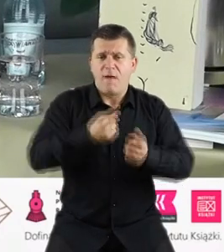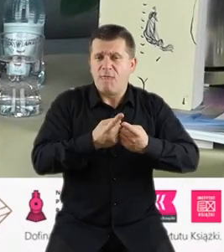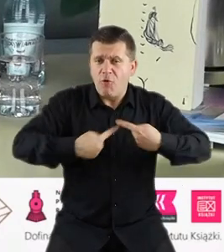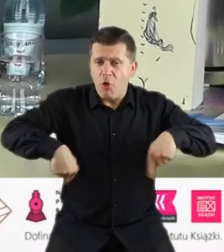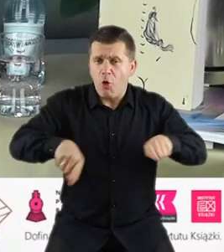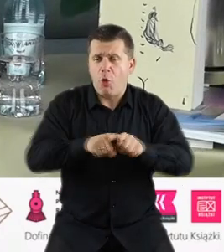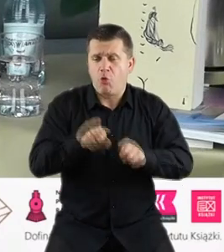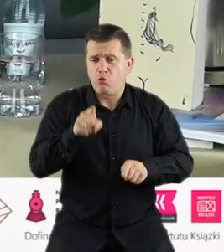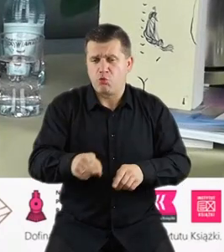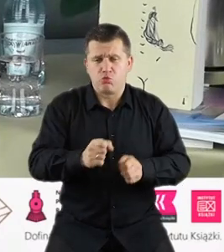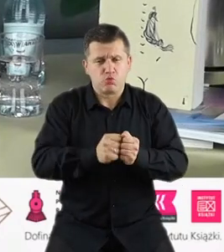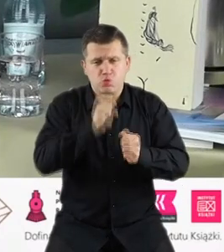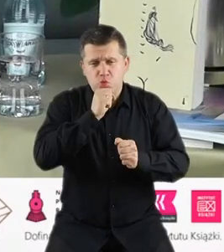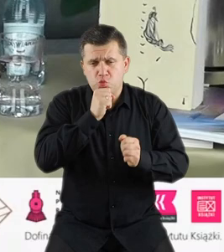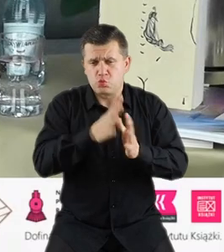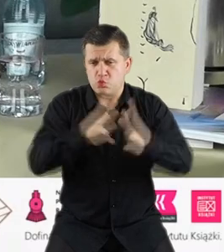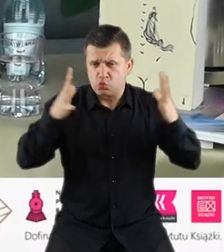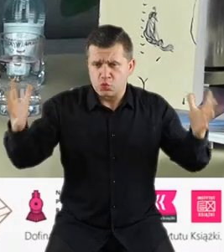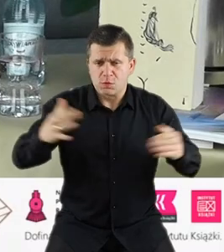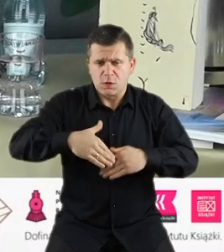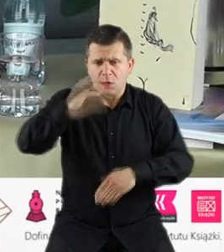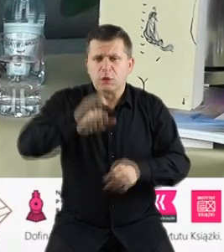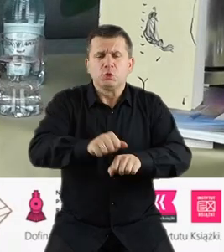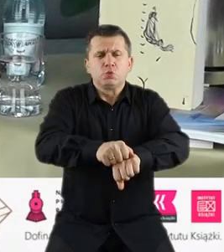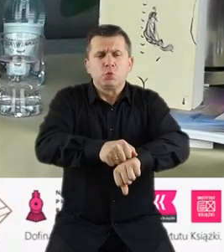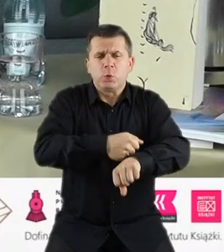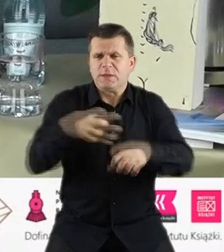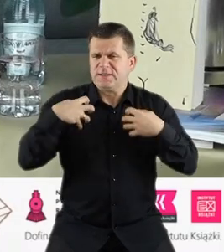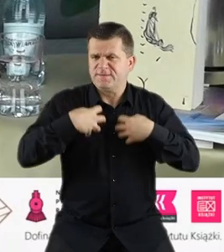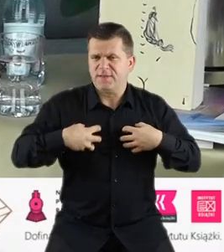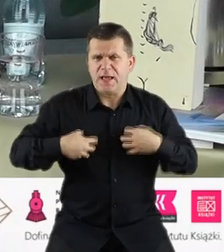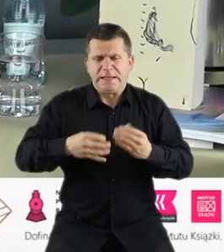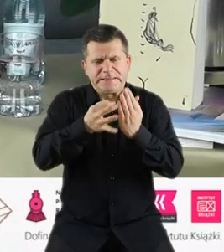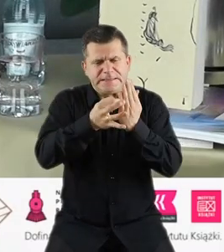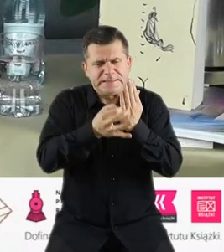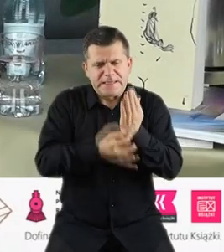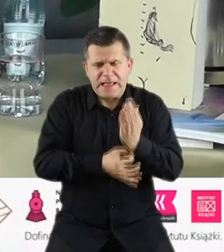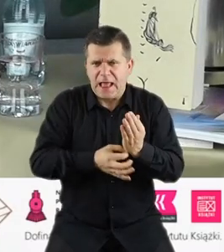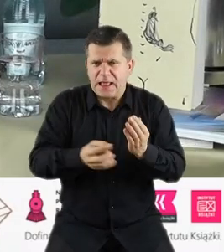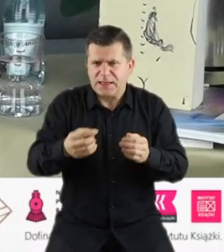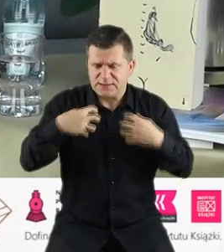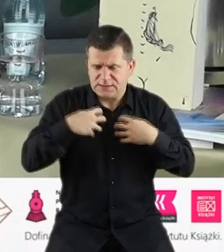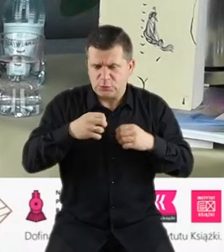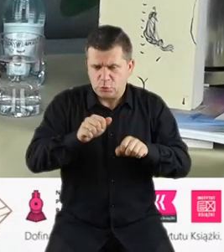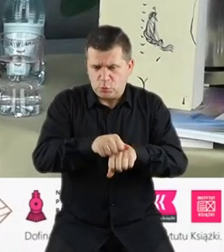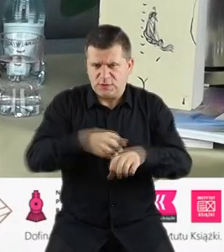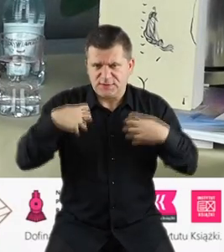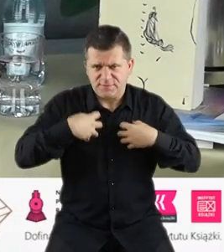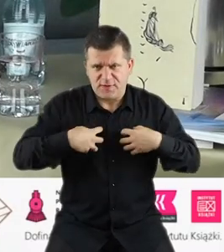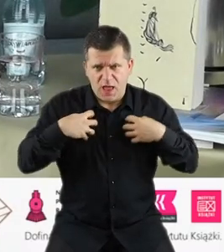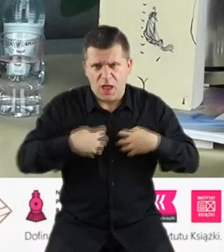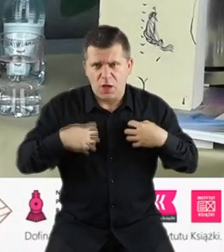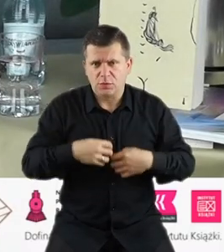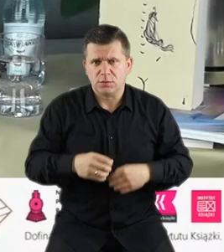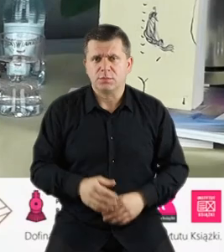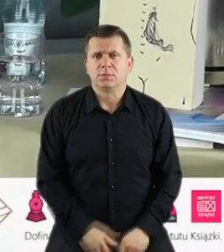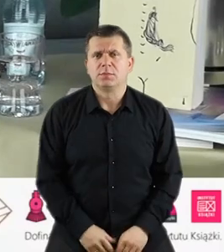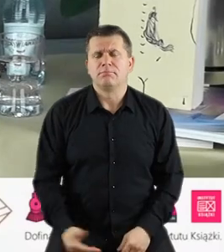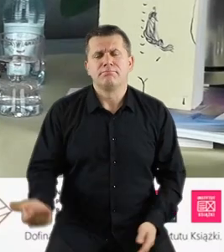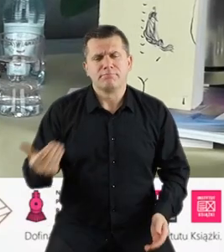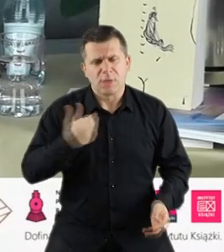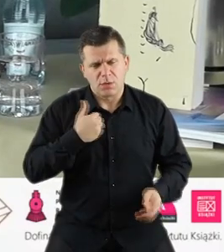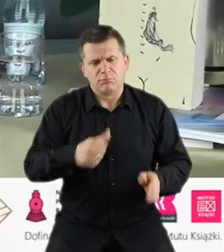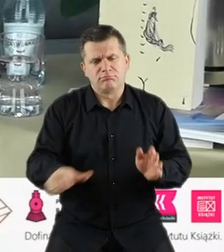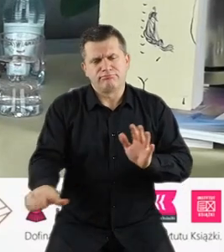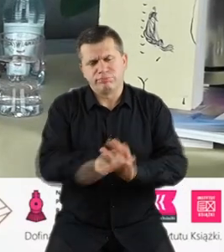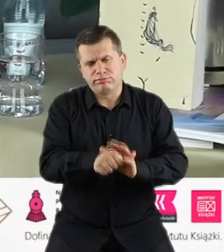Wykonanie czegoś tak dużego ze skóry zwierząt, bardzo cienko wyprawianej skóry zwierząt, zresztą zabijanych w